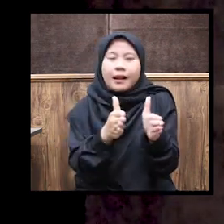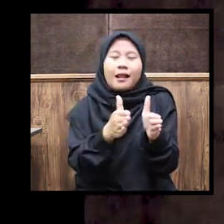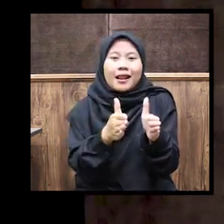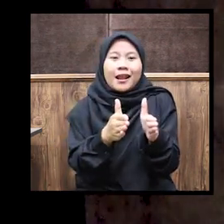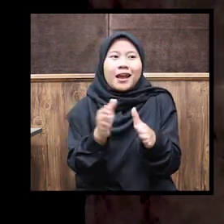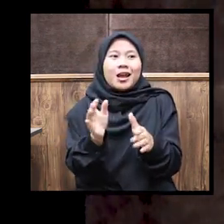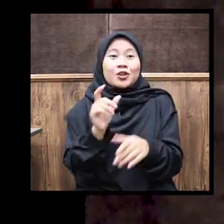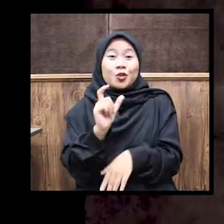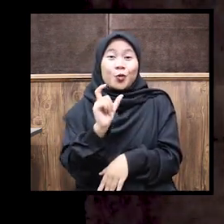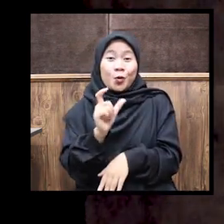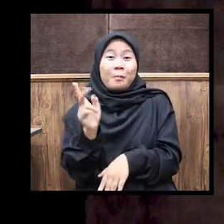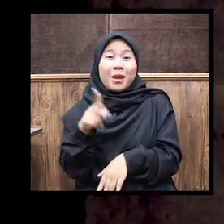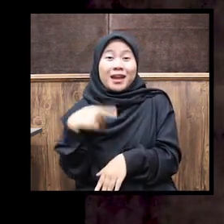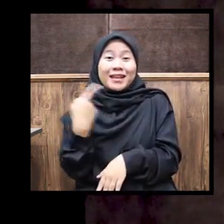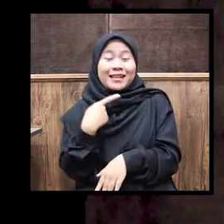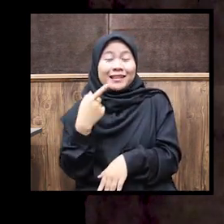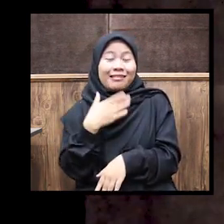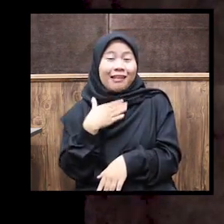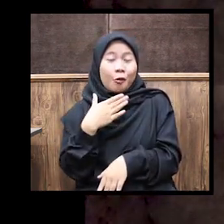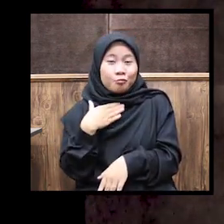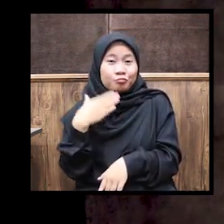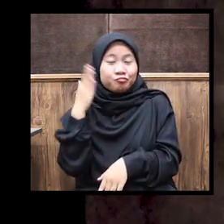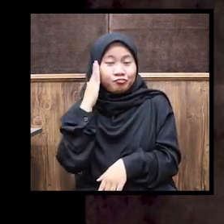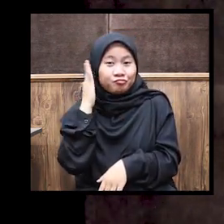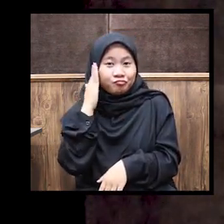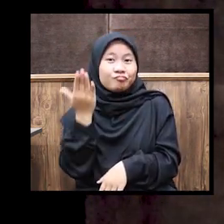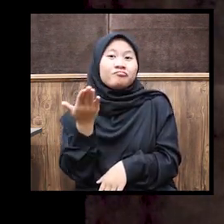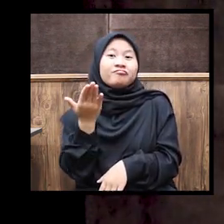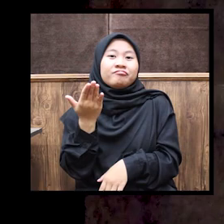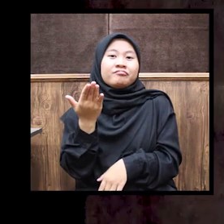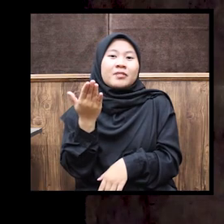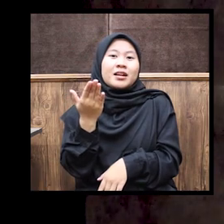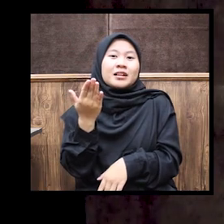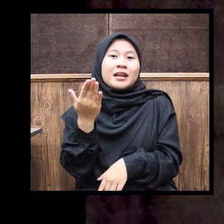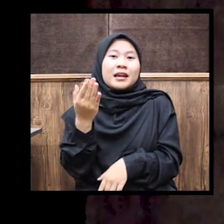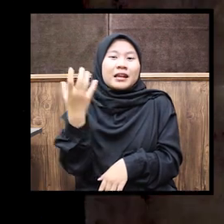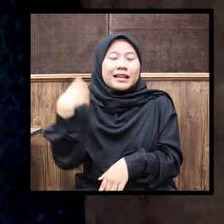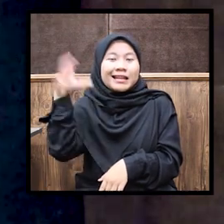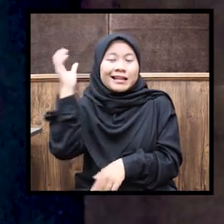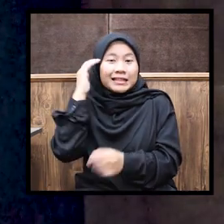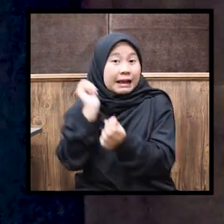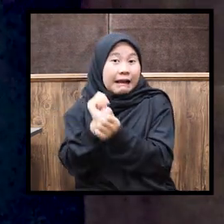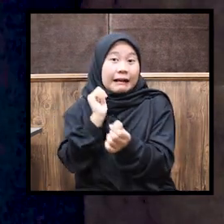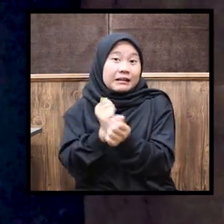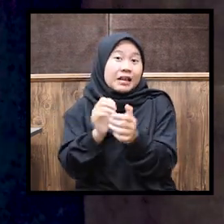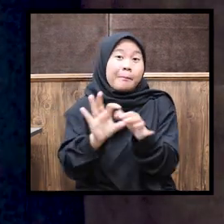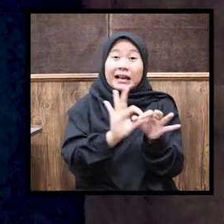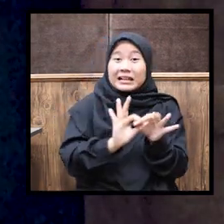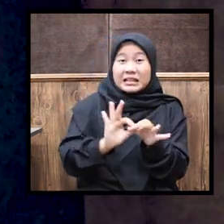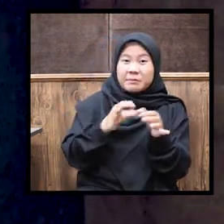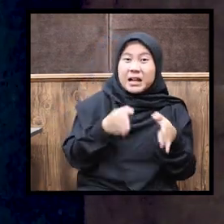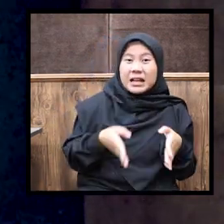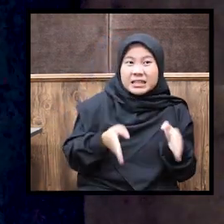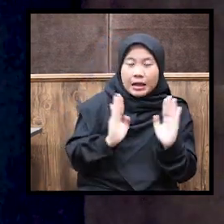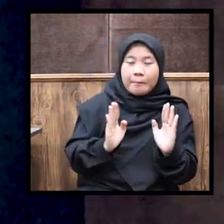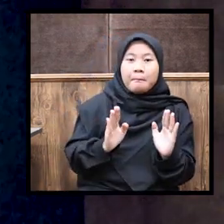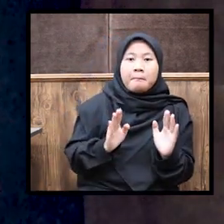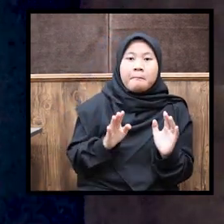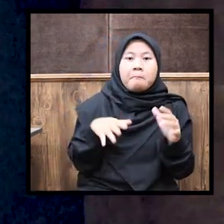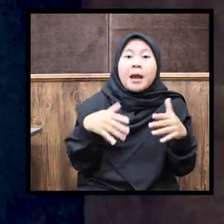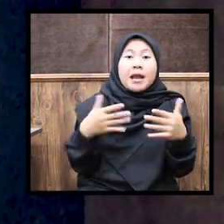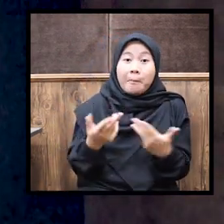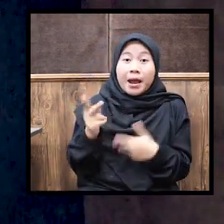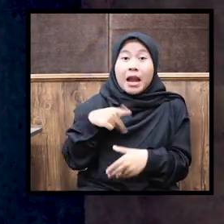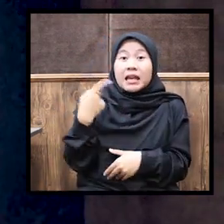dengan Sigap dinak dengan Sigap juga selalu Bagaimana ini ee pekerjaan Mulia ini